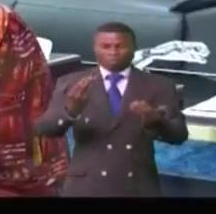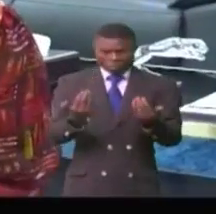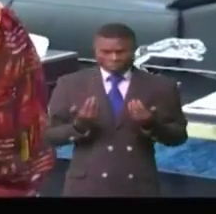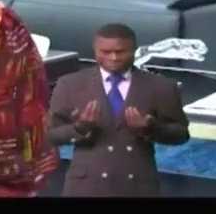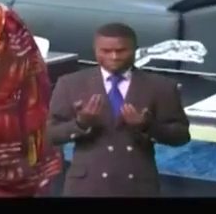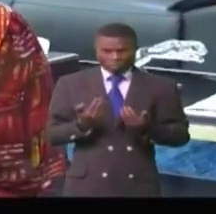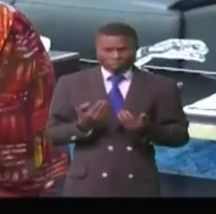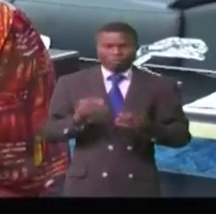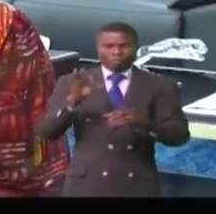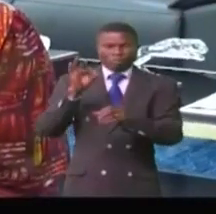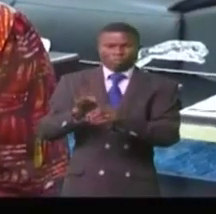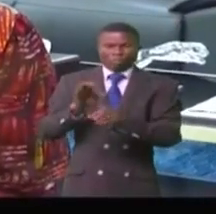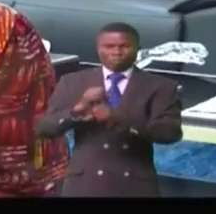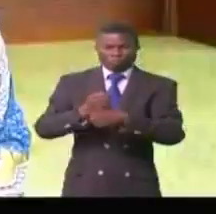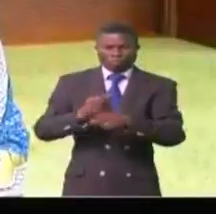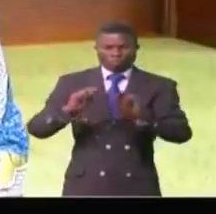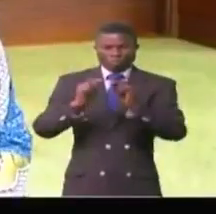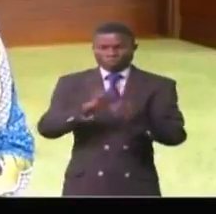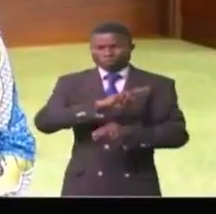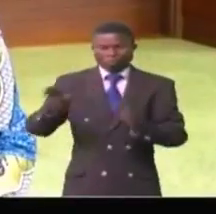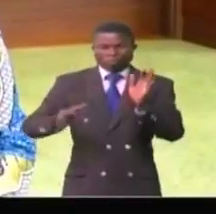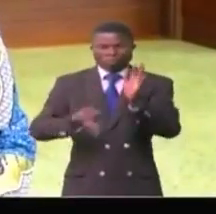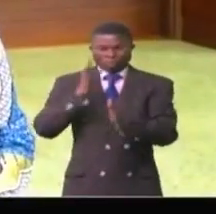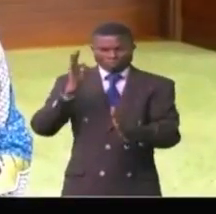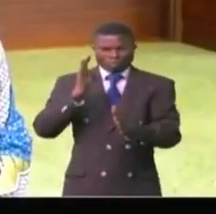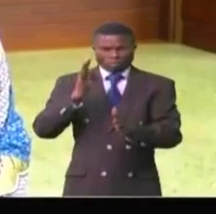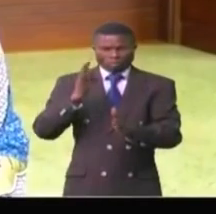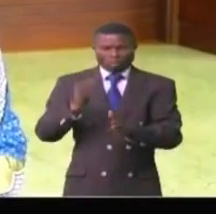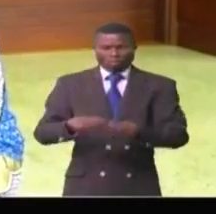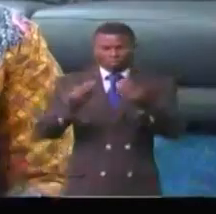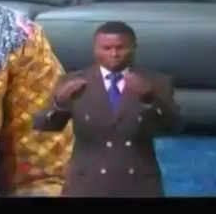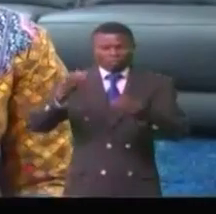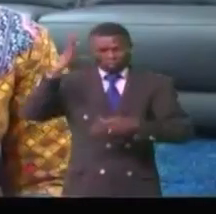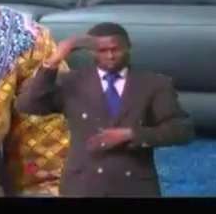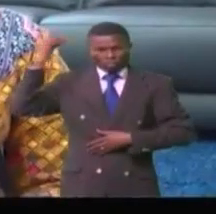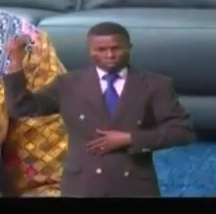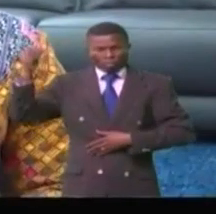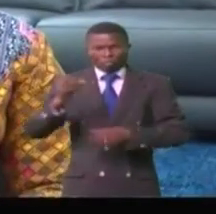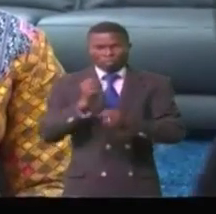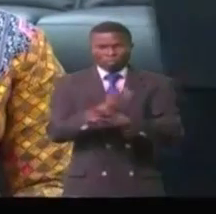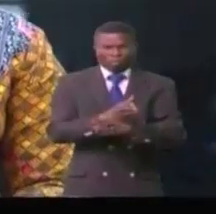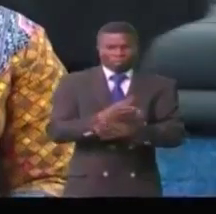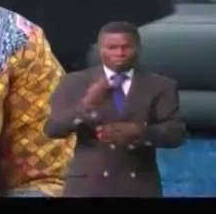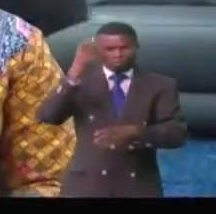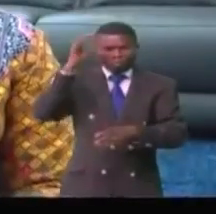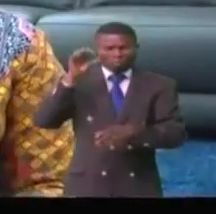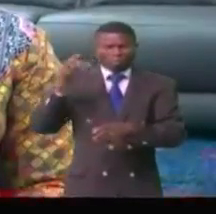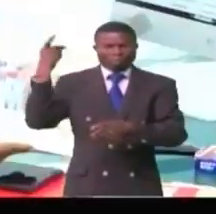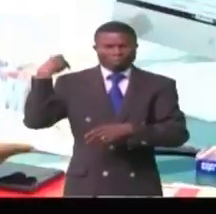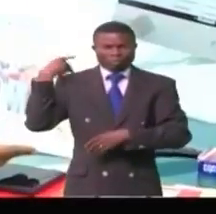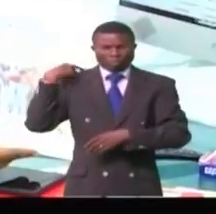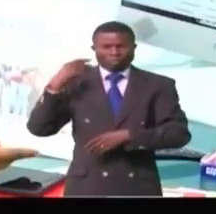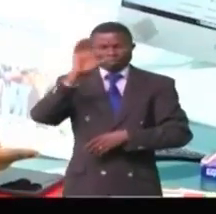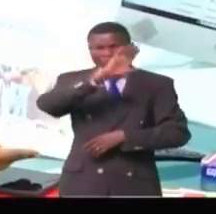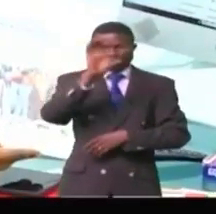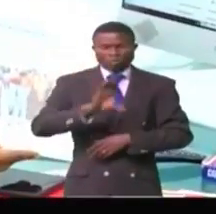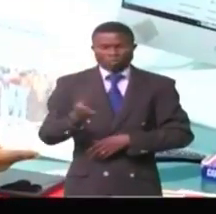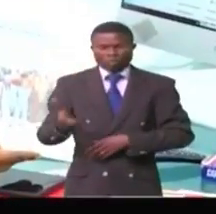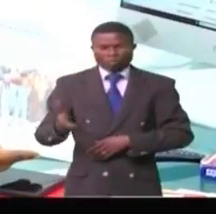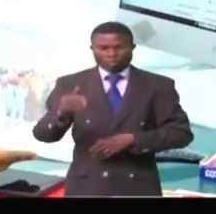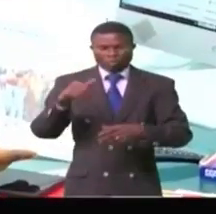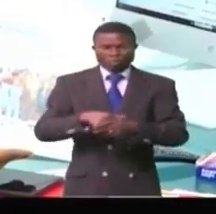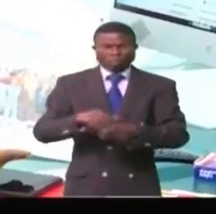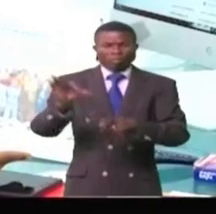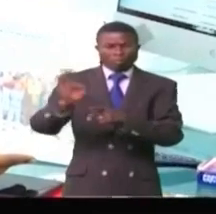cette structure, créée en 2013, de mettre son expertise à la disposition des élus locaux et municipaux, à travers